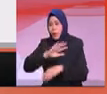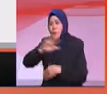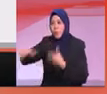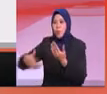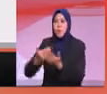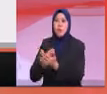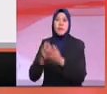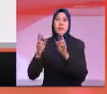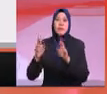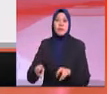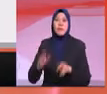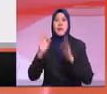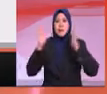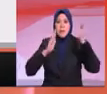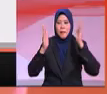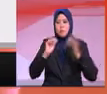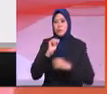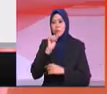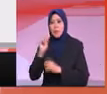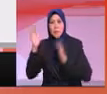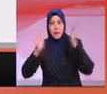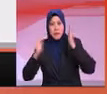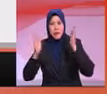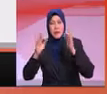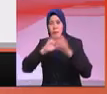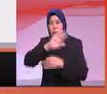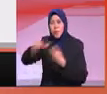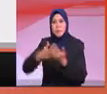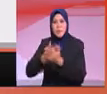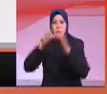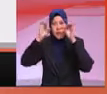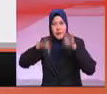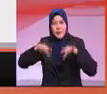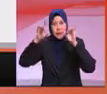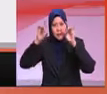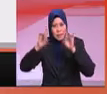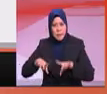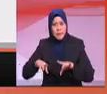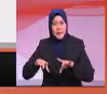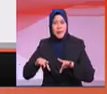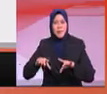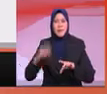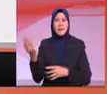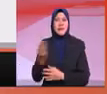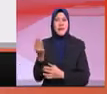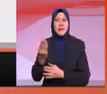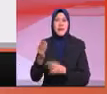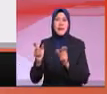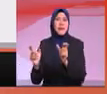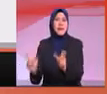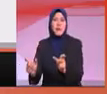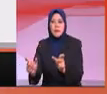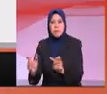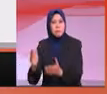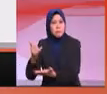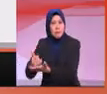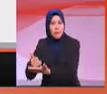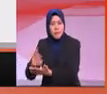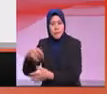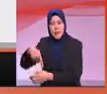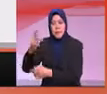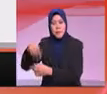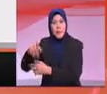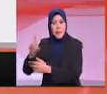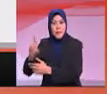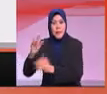semua warga negara, bukan warga negara, semua akan diuji dan kita akan biasa dia lockdown ataupun